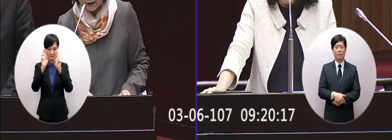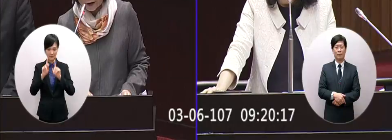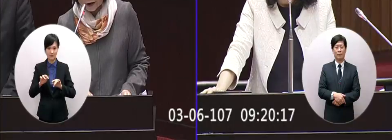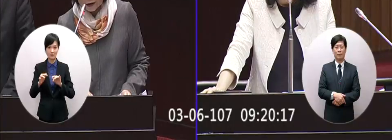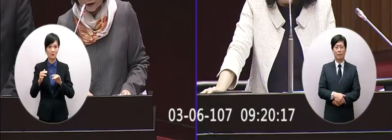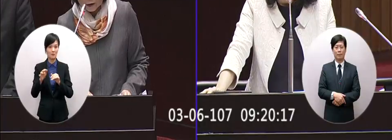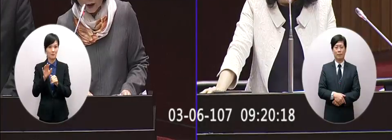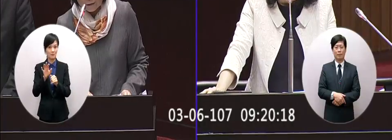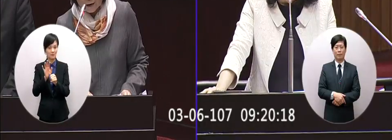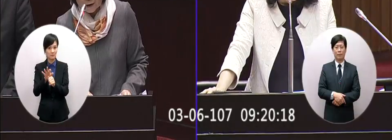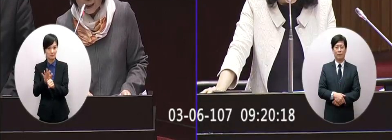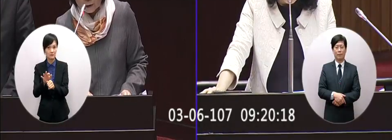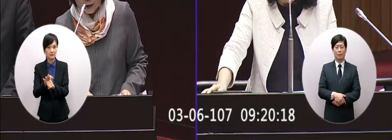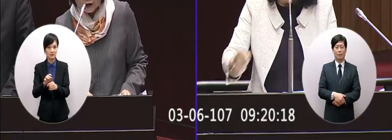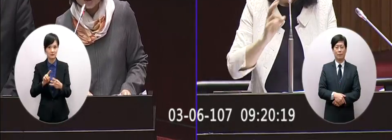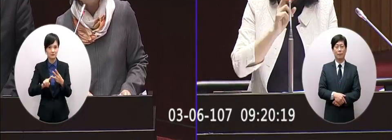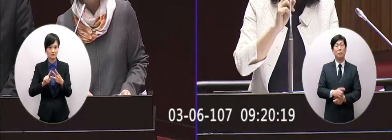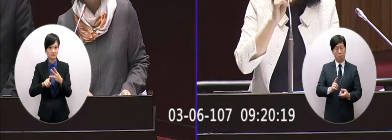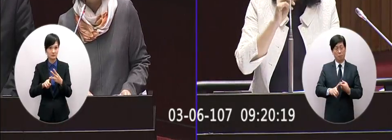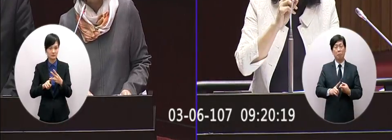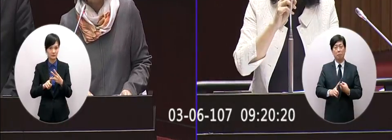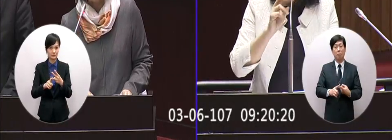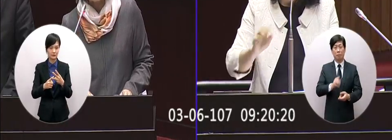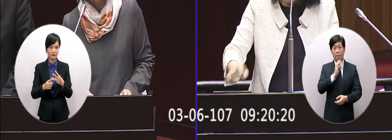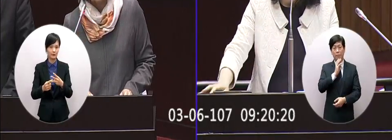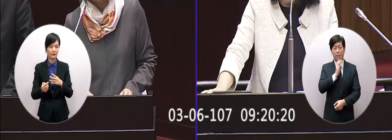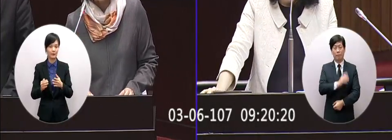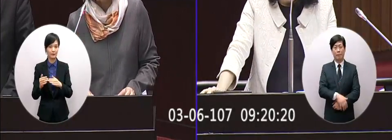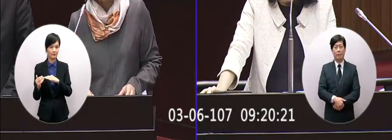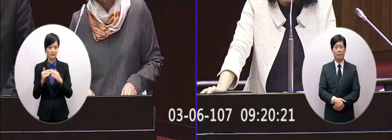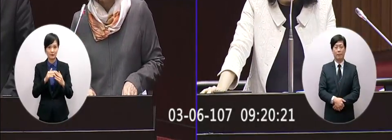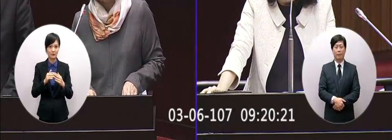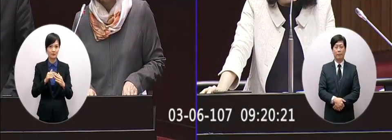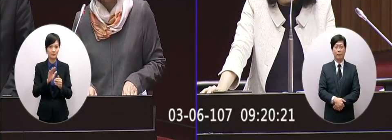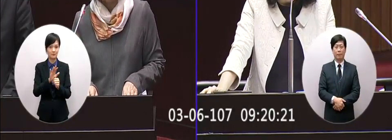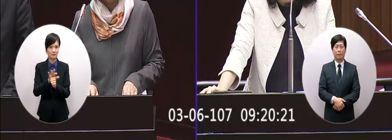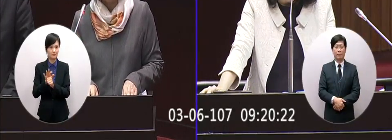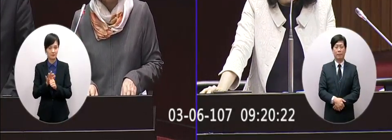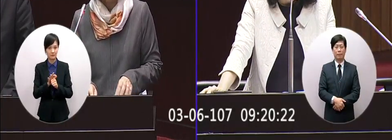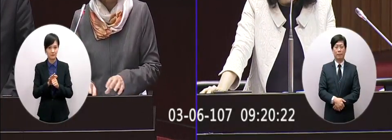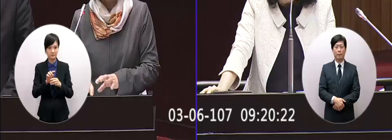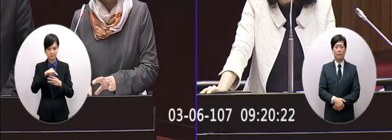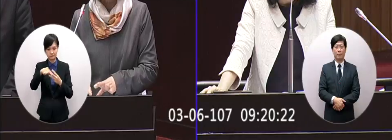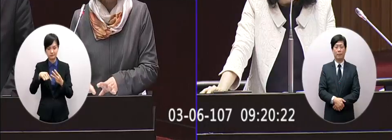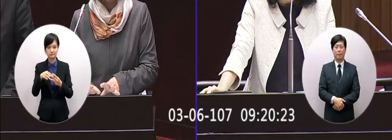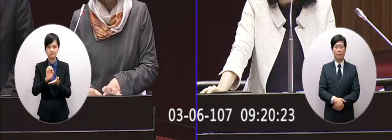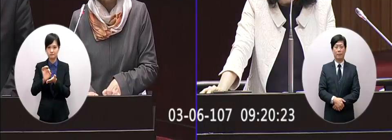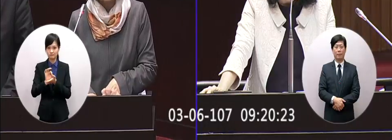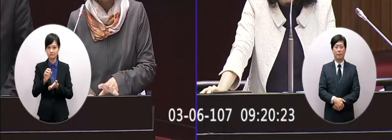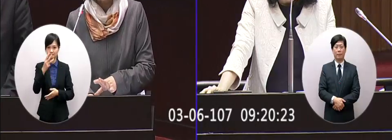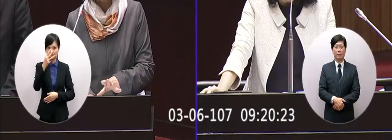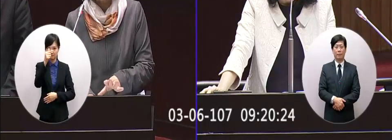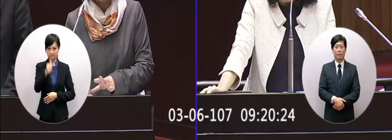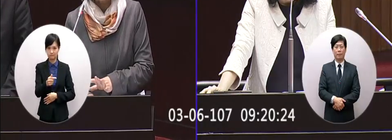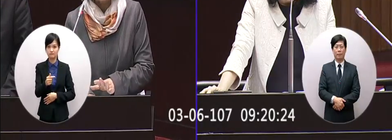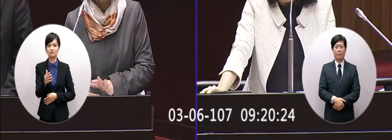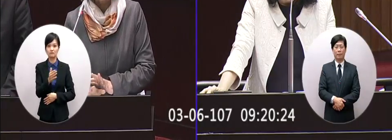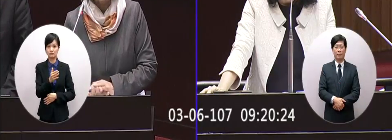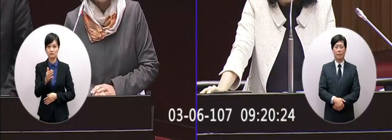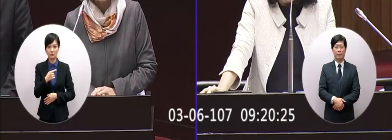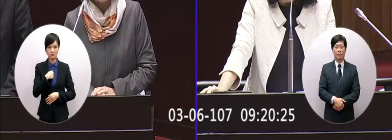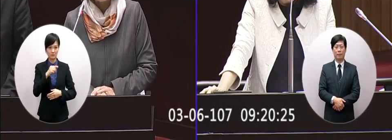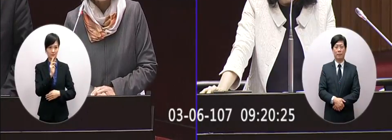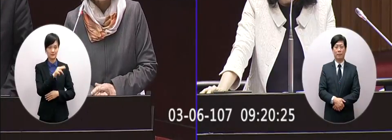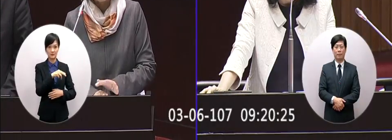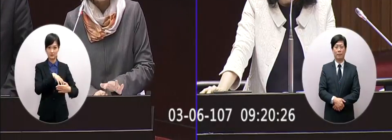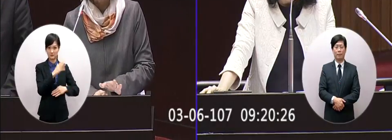升，还有一个是优化防灾软实力， 是 总共三个大概3亿多的部分。这个部分我们请内政部表示意见，内